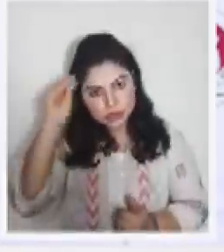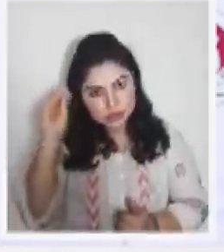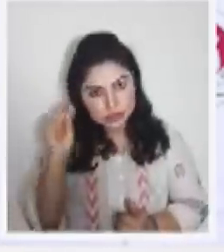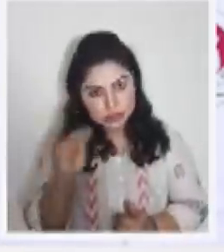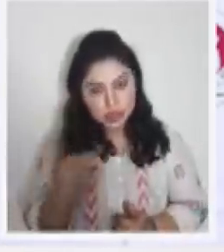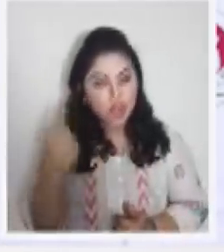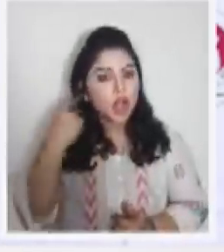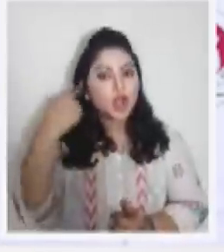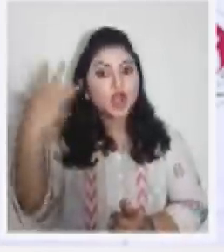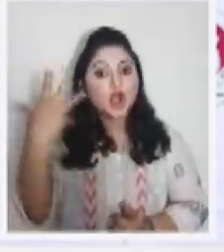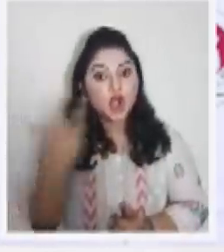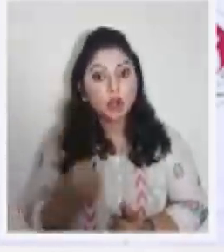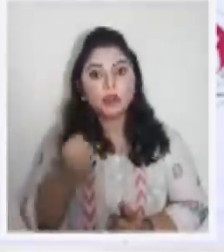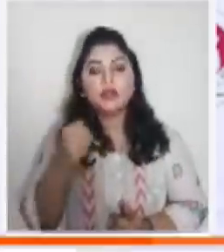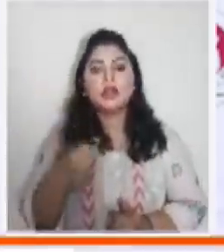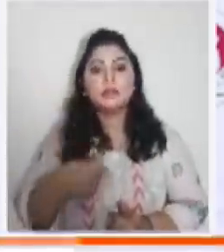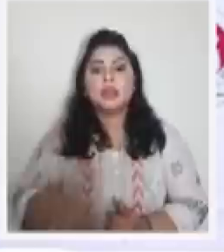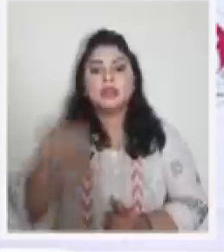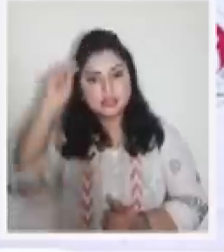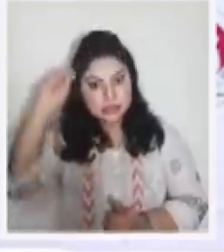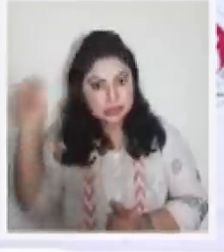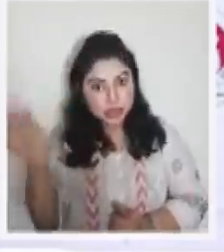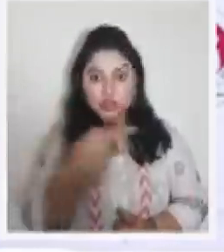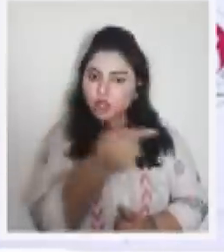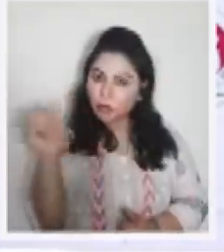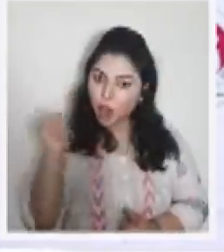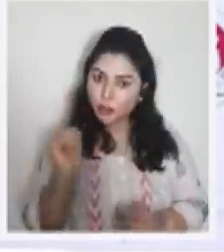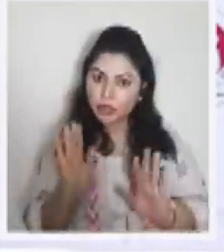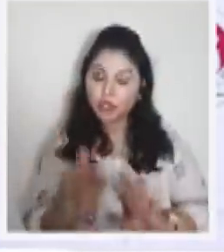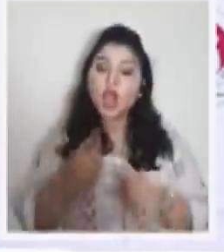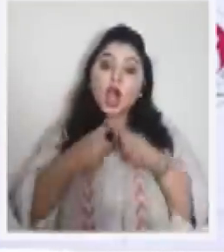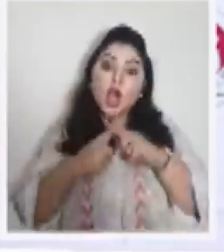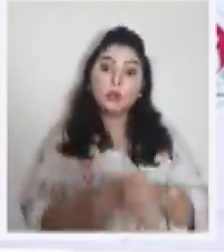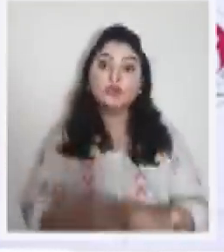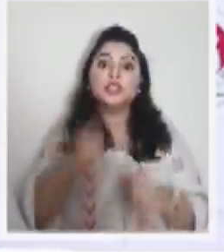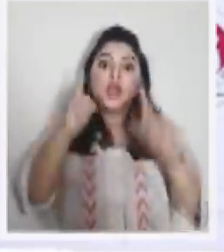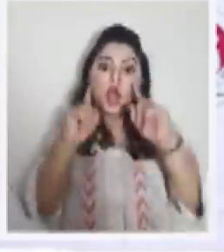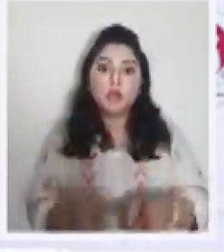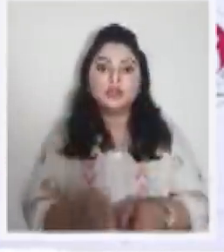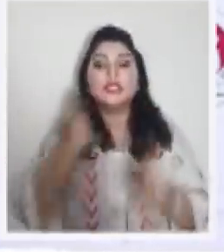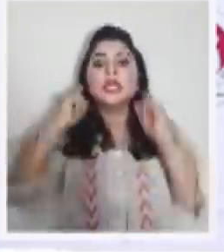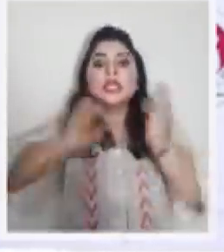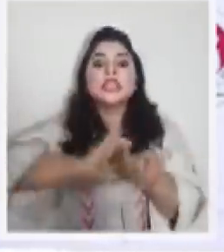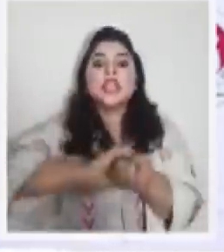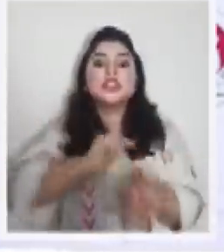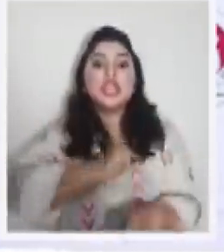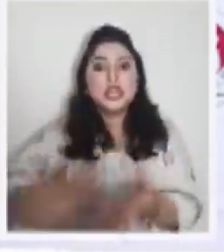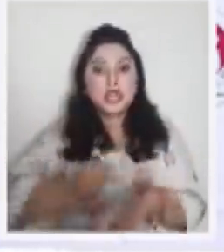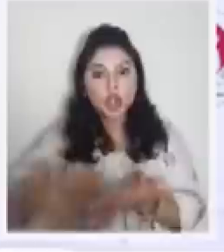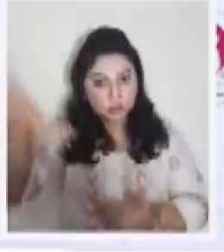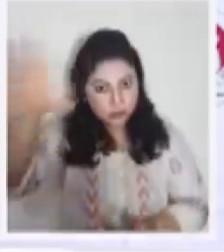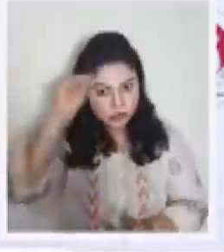সবাইকে ধন্যবাদ জানাই, আপনারা আমাদের এই তথ্য শুনবার জন্য অপেক্ষা করেন। তবে অবশ্যই